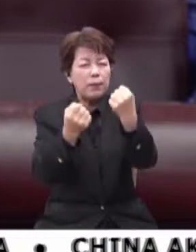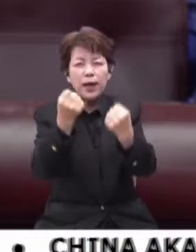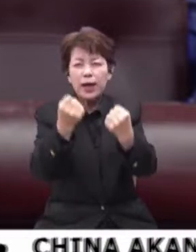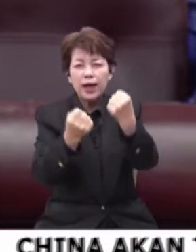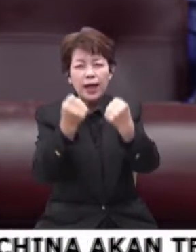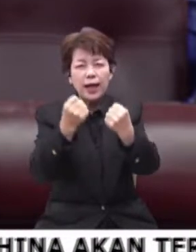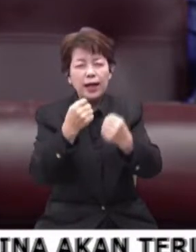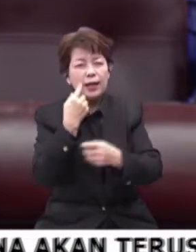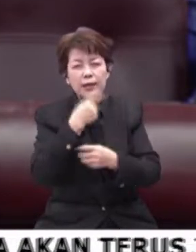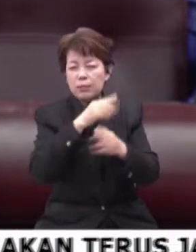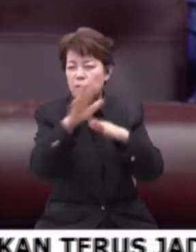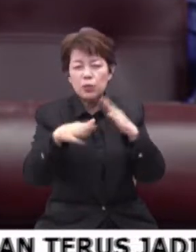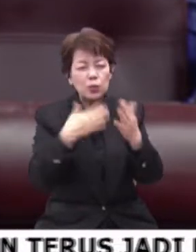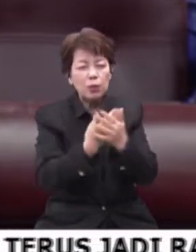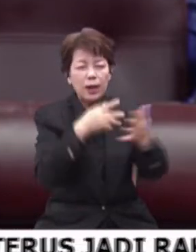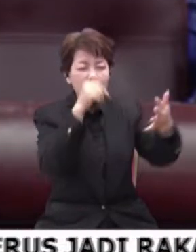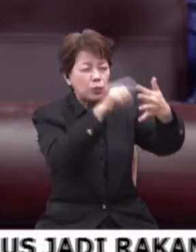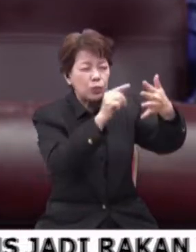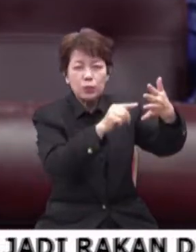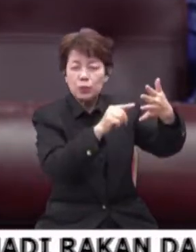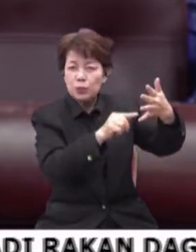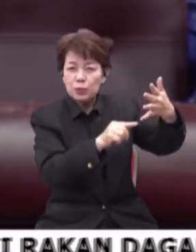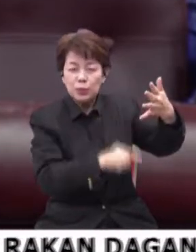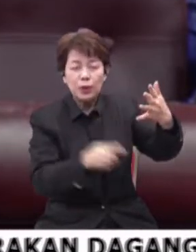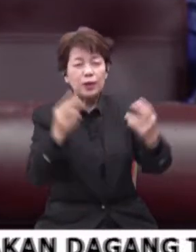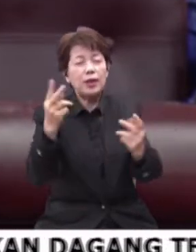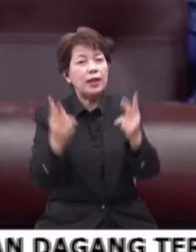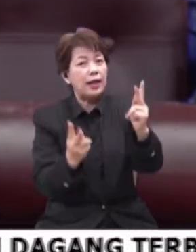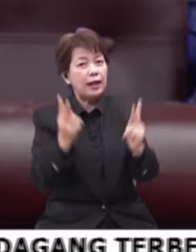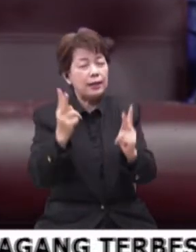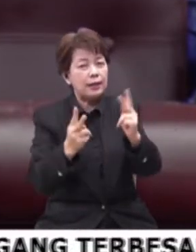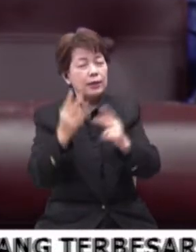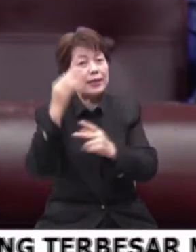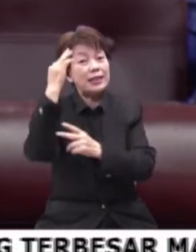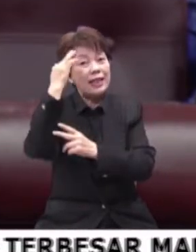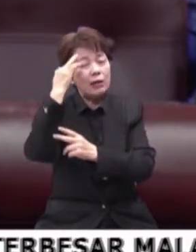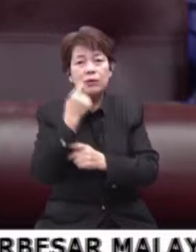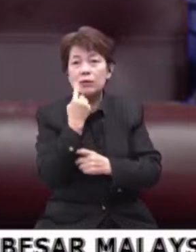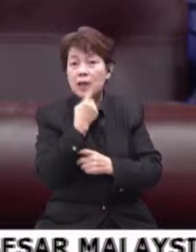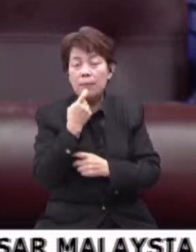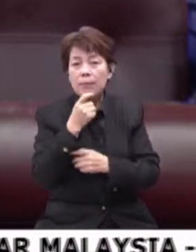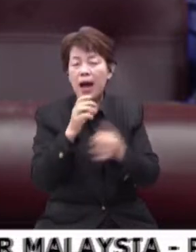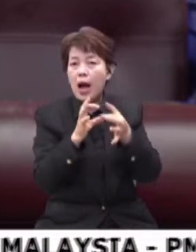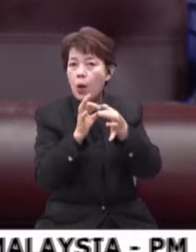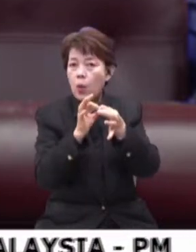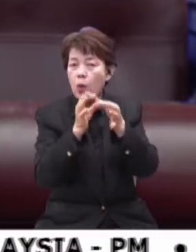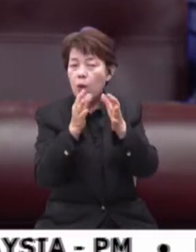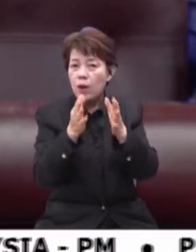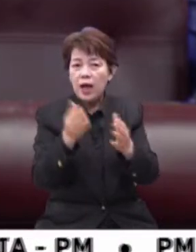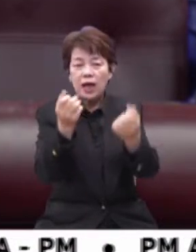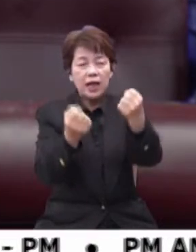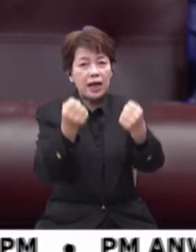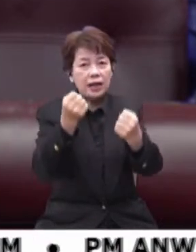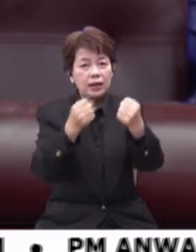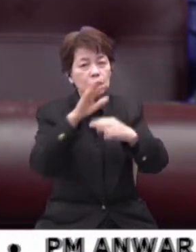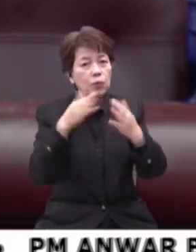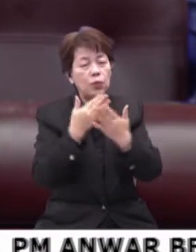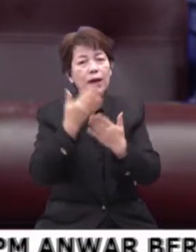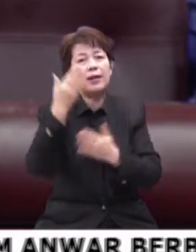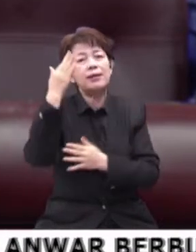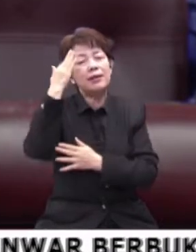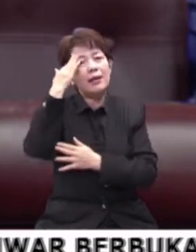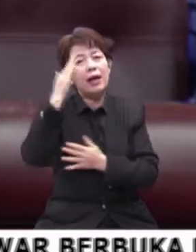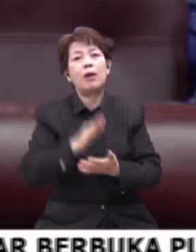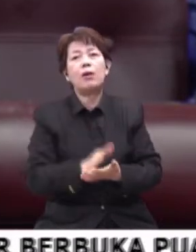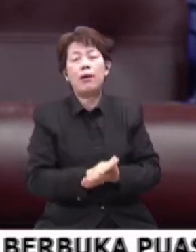everythingkel one dan sebagainya dari situ kita boleh dapat tahu ya untuk memastikan